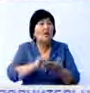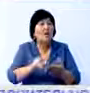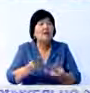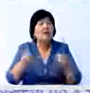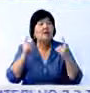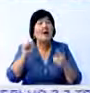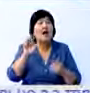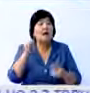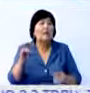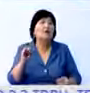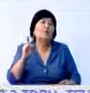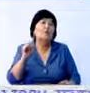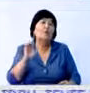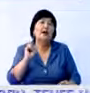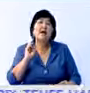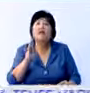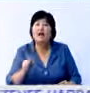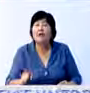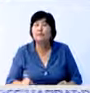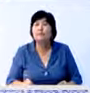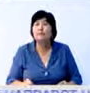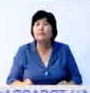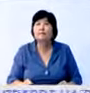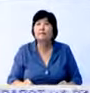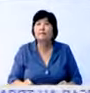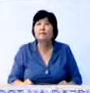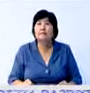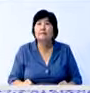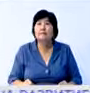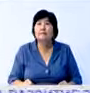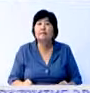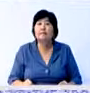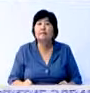великого Абая Кунанбаева. Галымжан Жамназаров, Камжан Жолтаев, Иса Шарипов, Канат Махамбетов, телеканал Кызылорда.